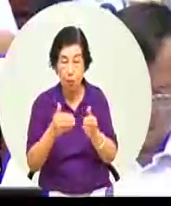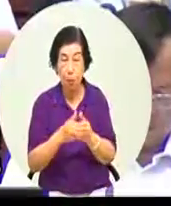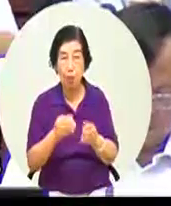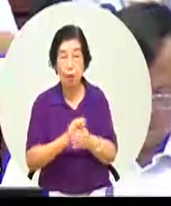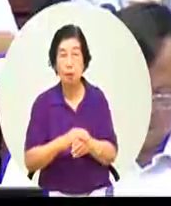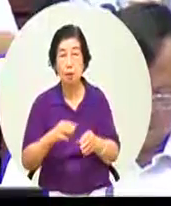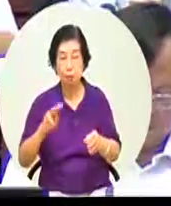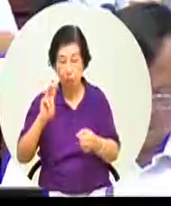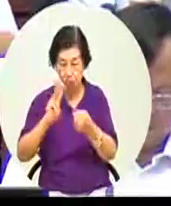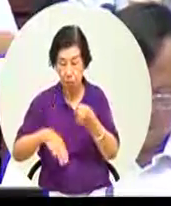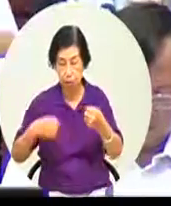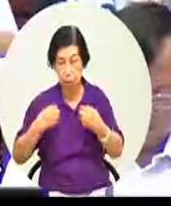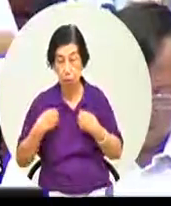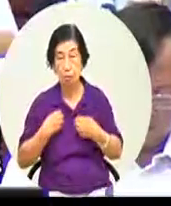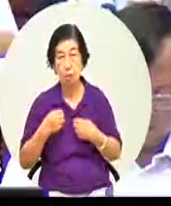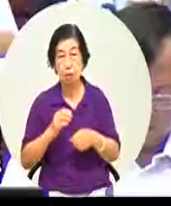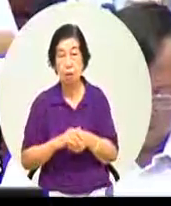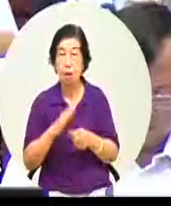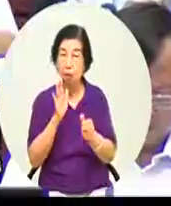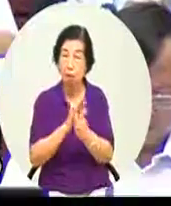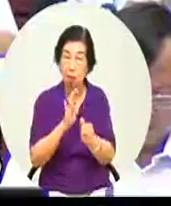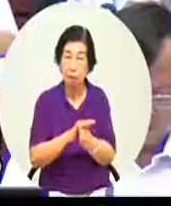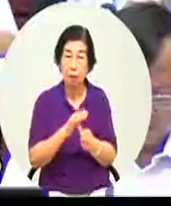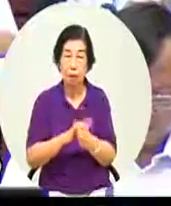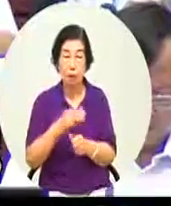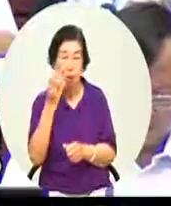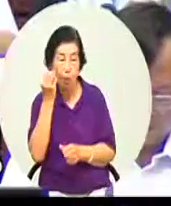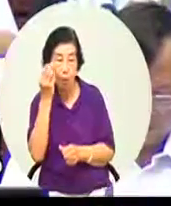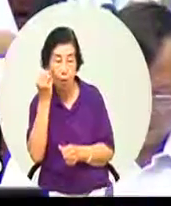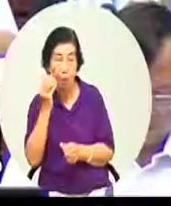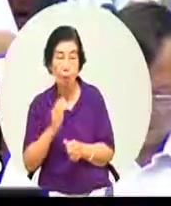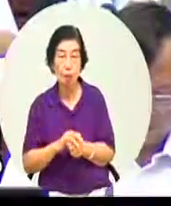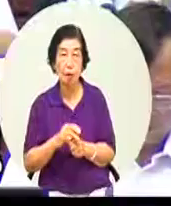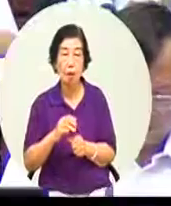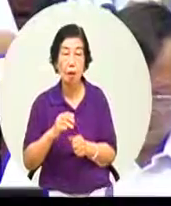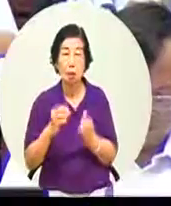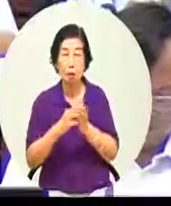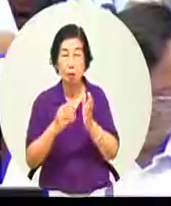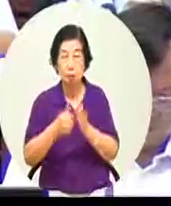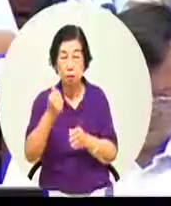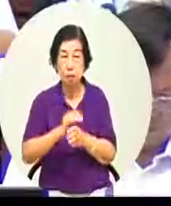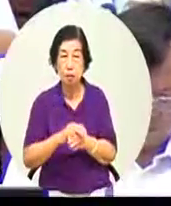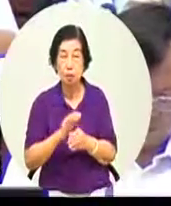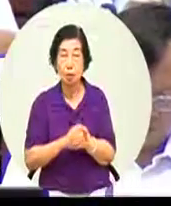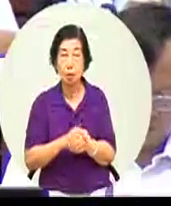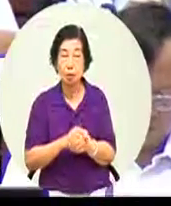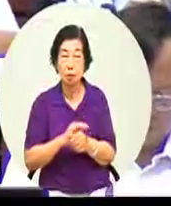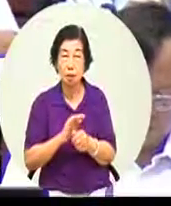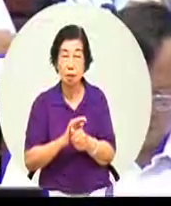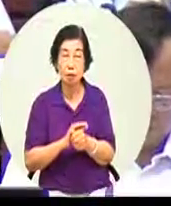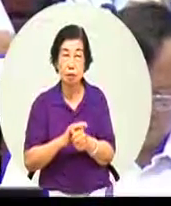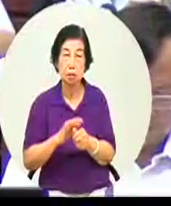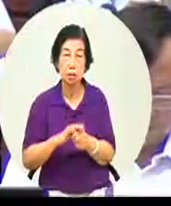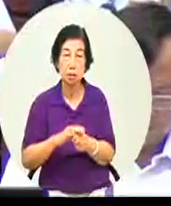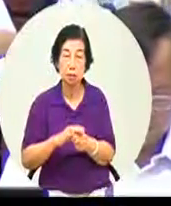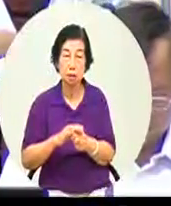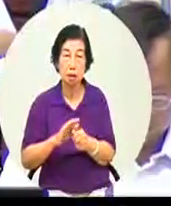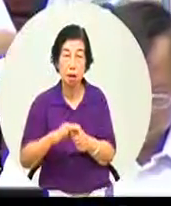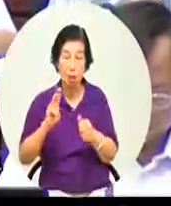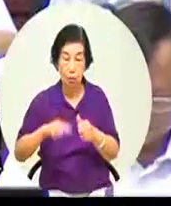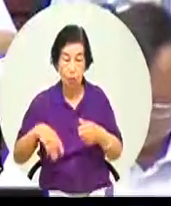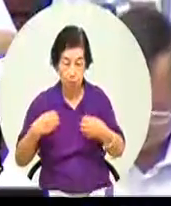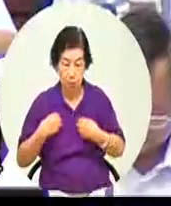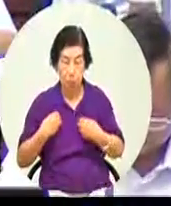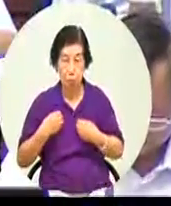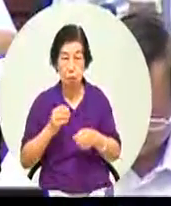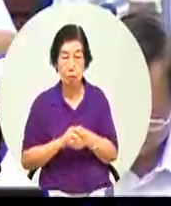交通部观光局争取更多的资源，那也希望培训更多的这一些东南亚的这一些我们的新移民